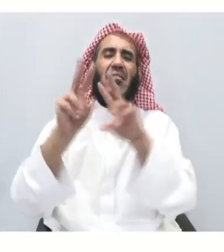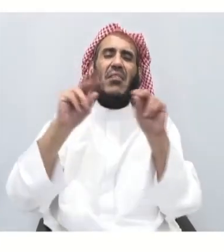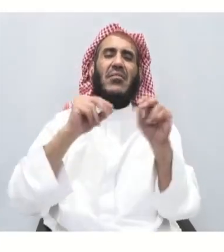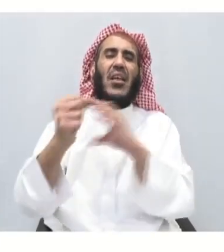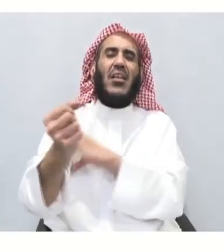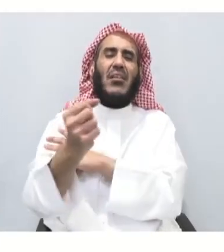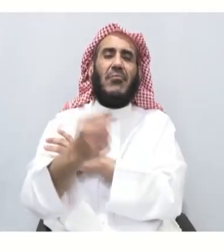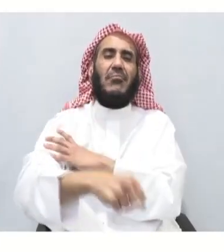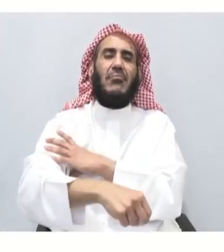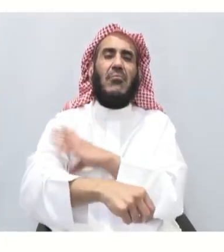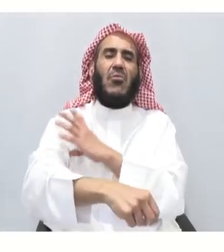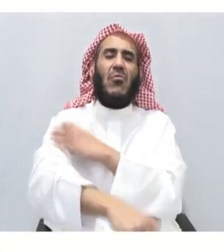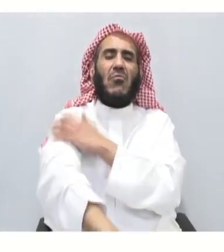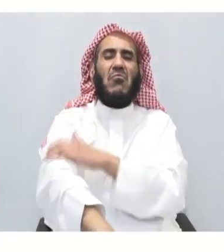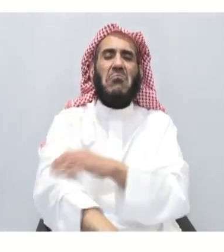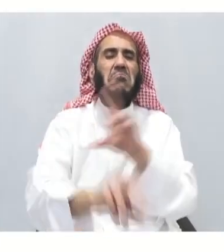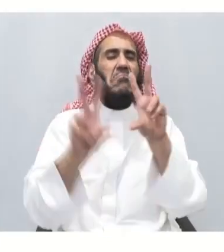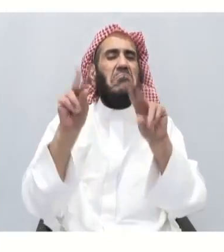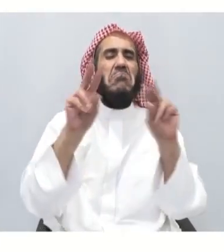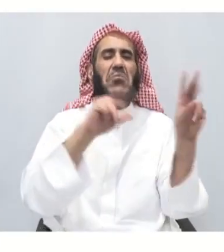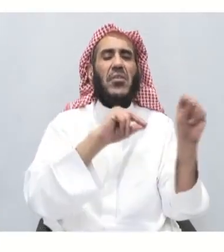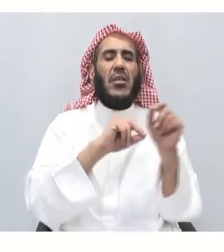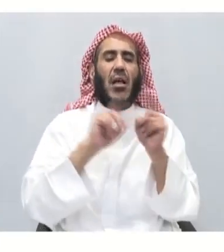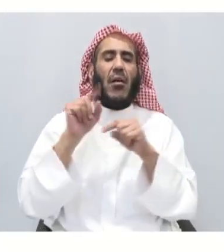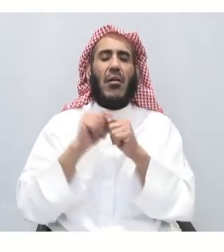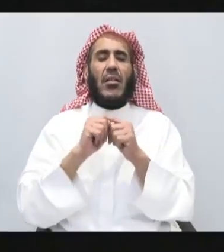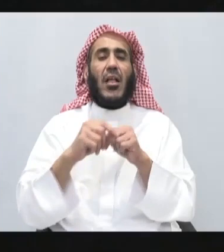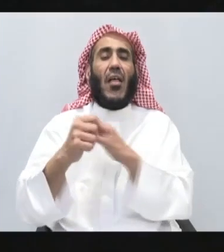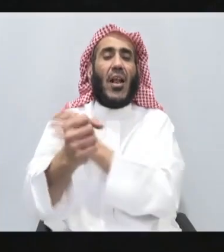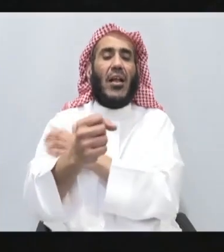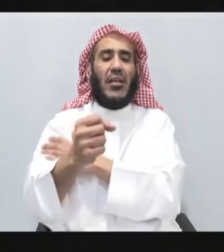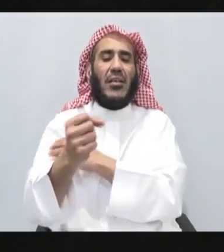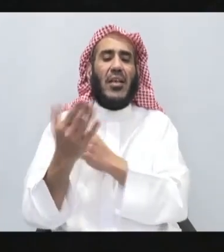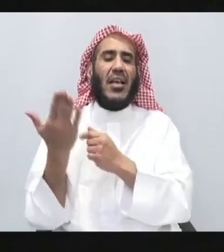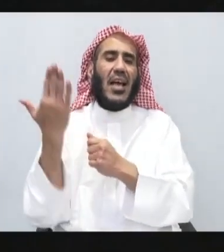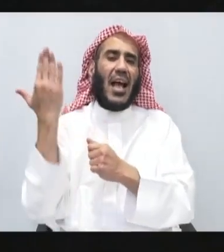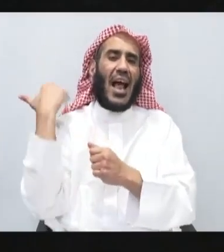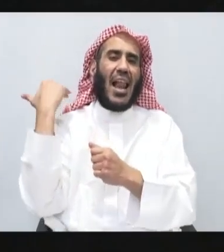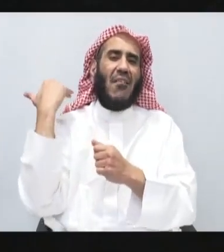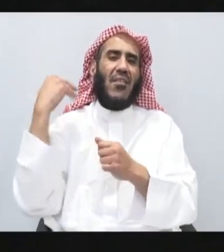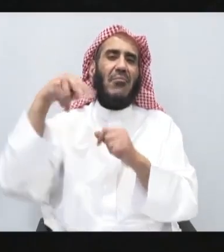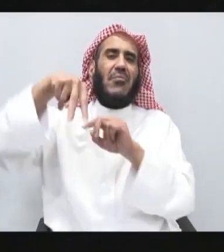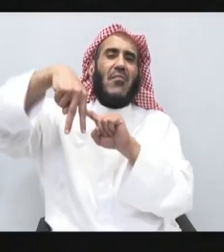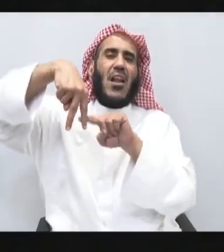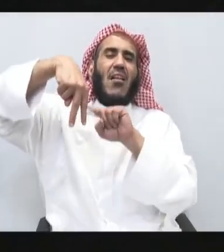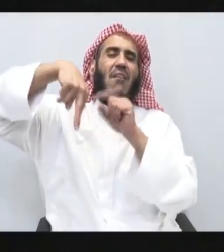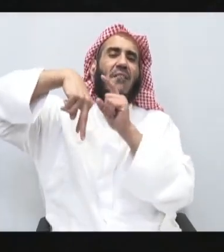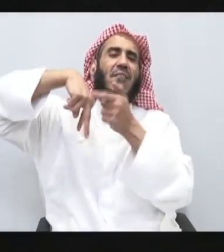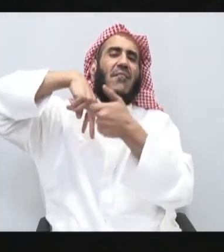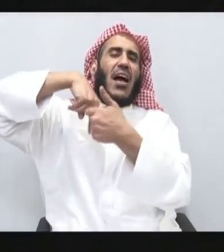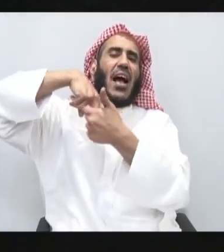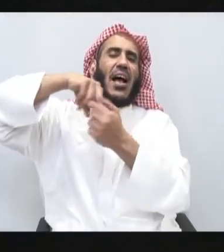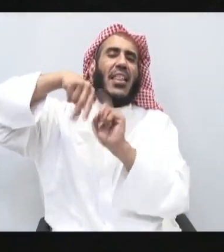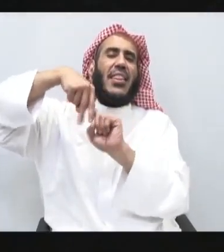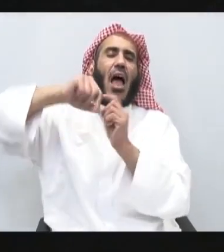في الاطراف العلويه كذلك يوجد لدينا عضلات خلف في الفخذ ثلاثيه